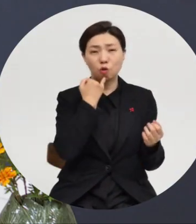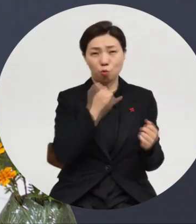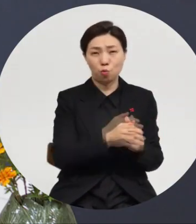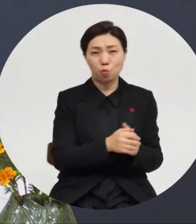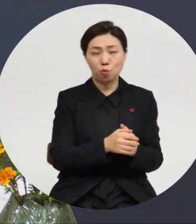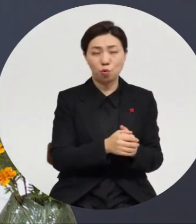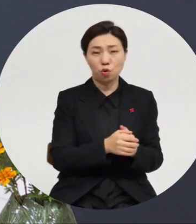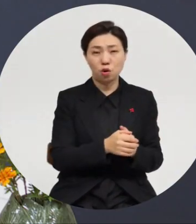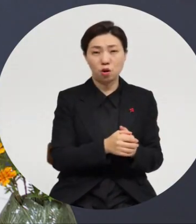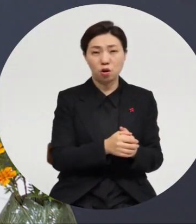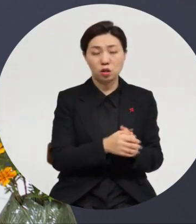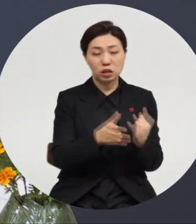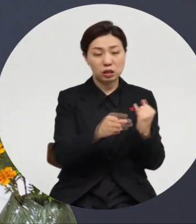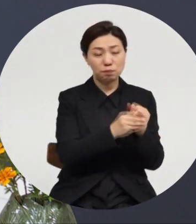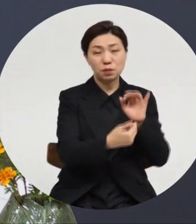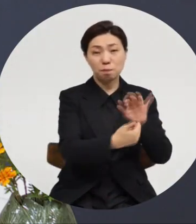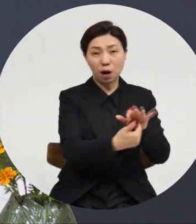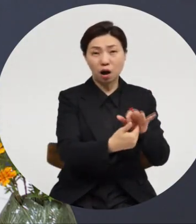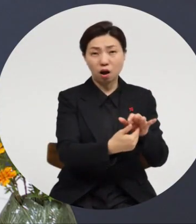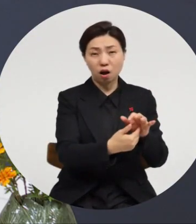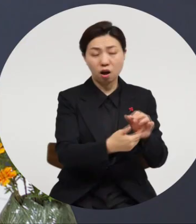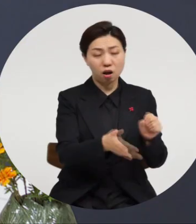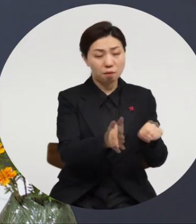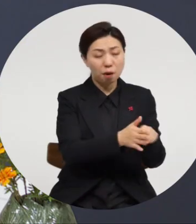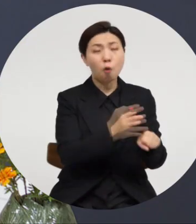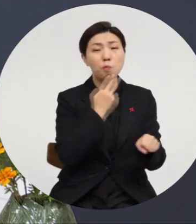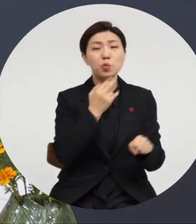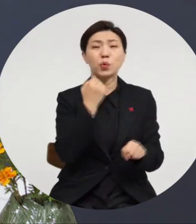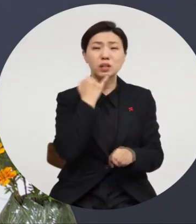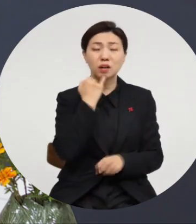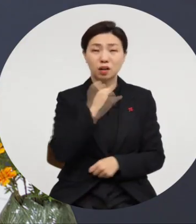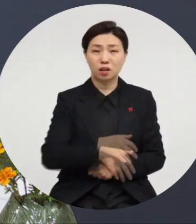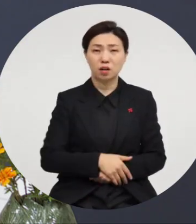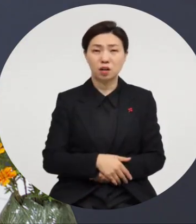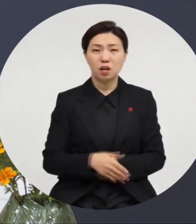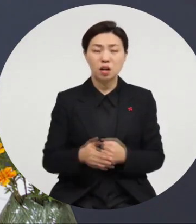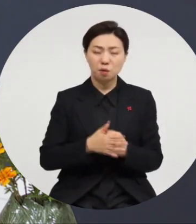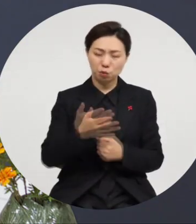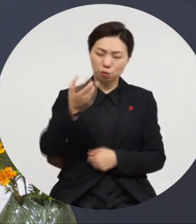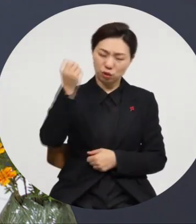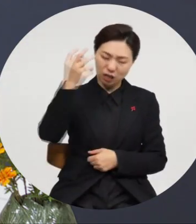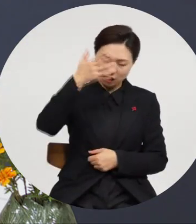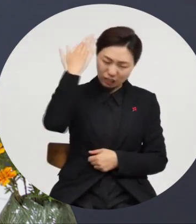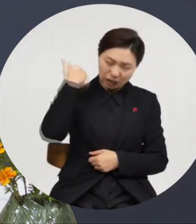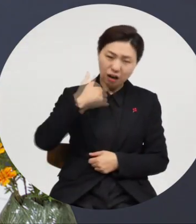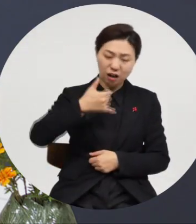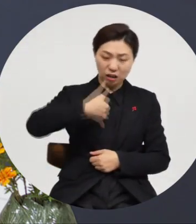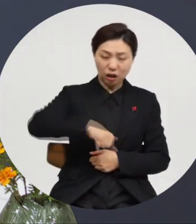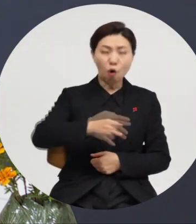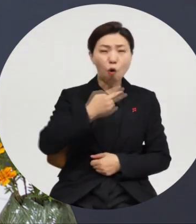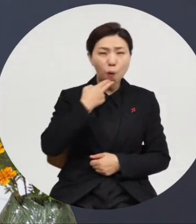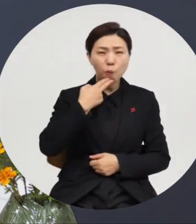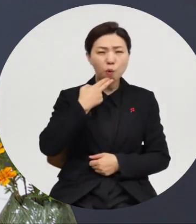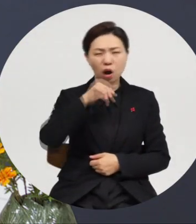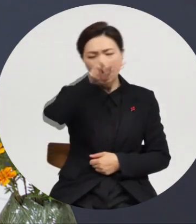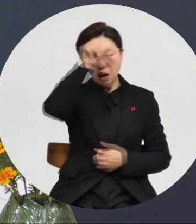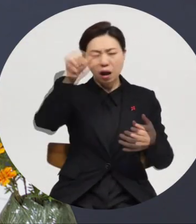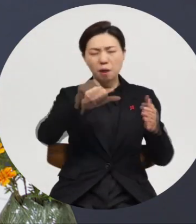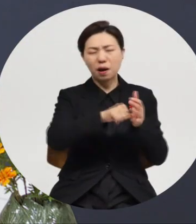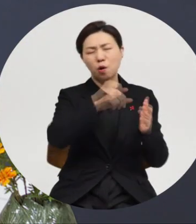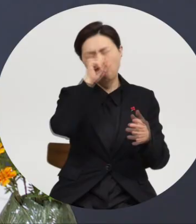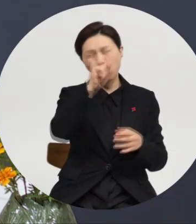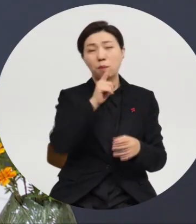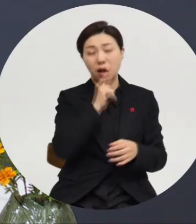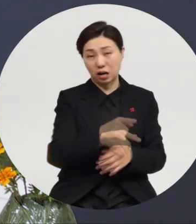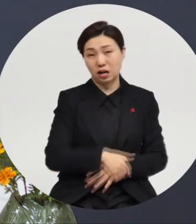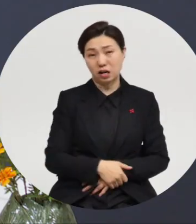그런 피임 안 해도 되고 좋잖아 그죠? 그래서 옛날부터 무자식 쌍팔자라 그랬다.